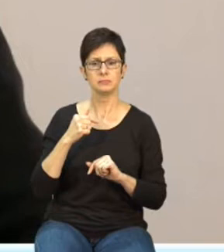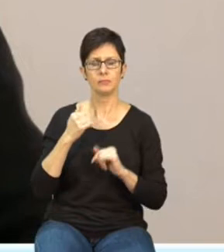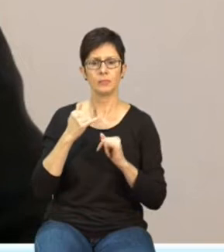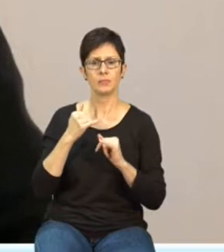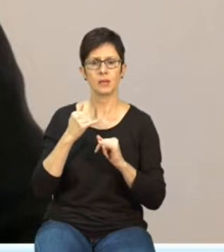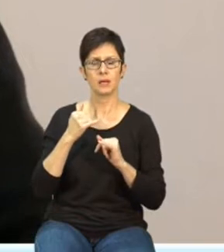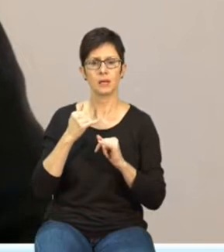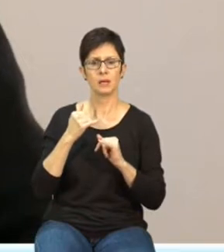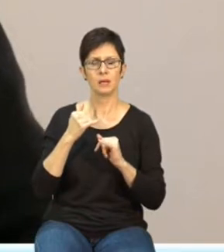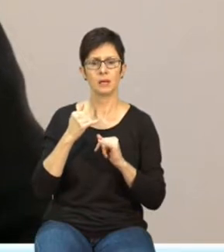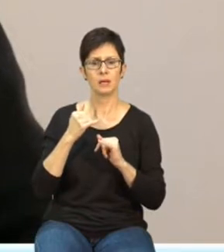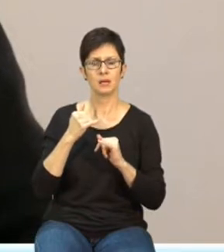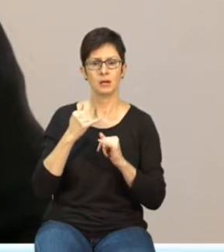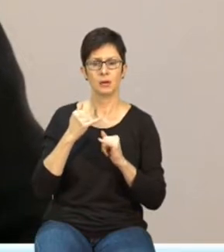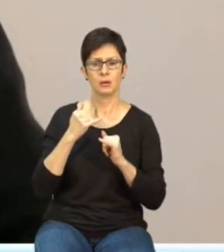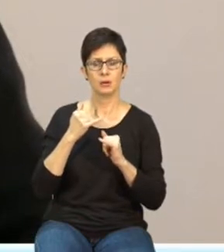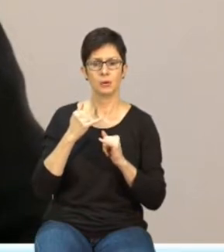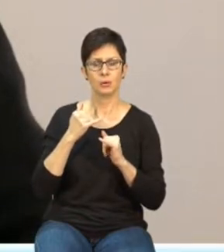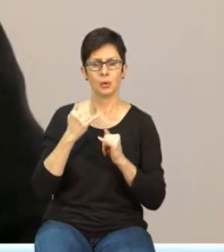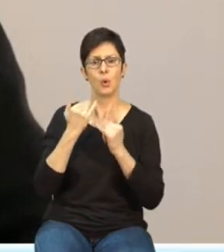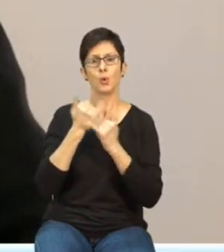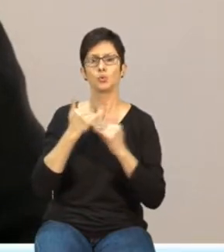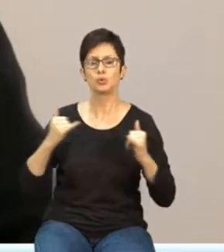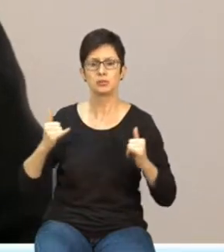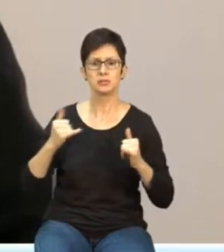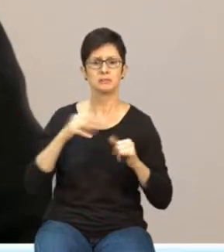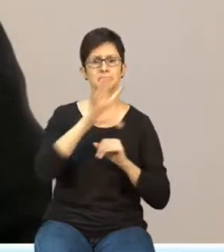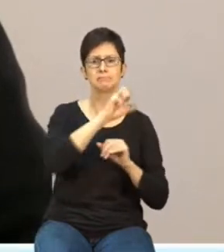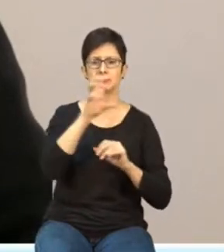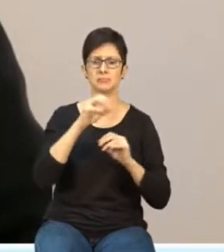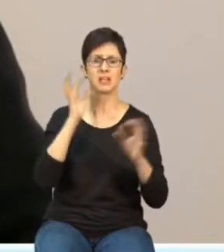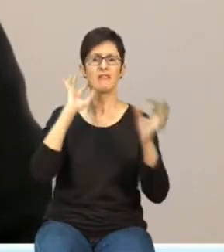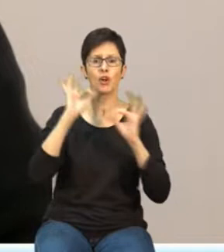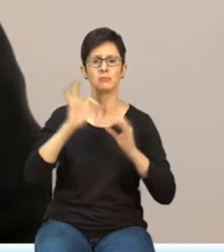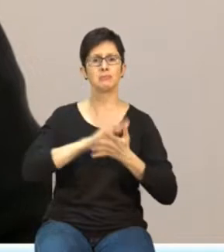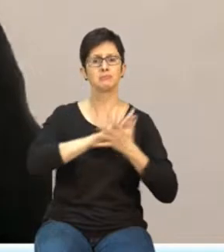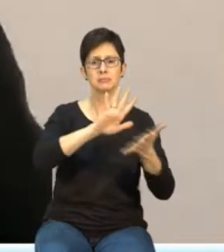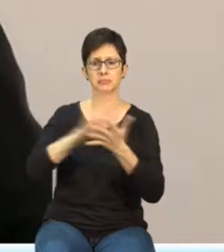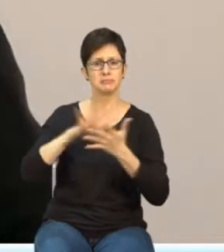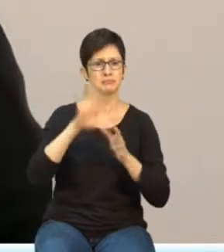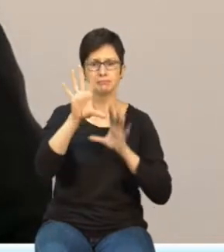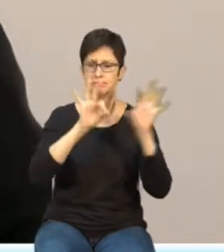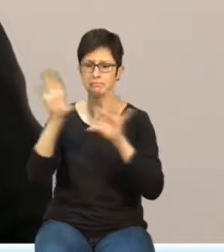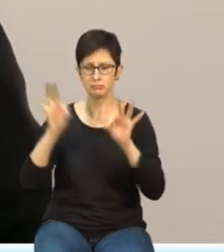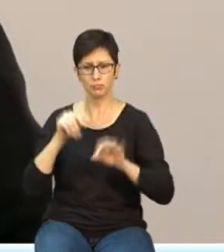efekty pojawiających się publikacji jeżeli chodzi o komunikacje na temat ryzyka